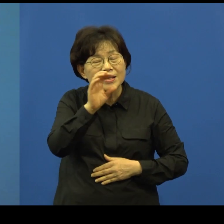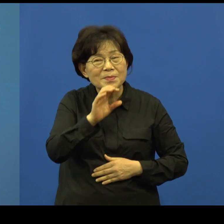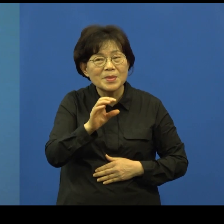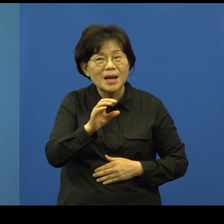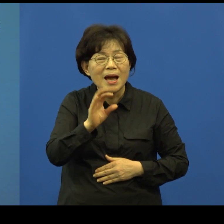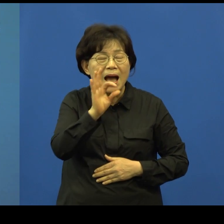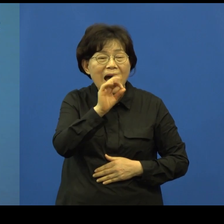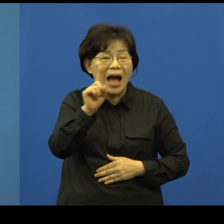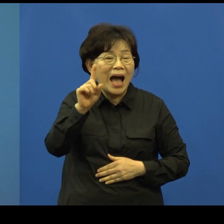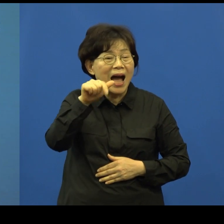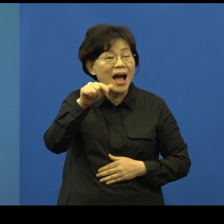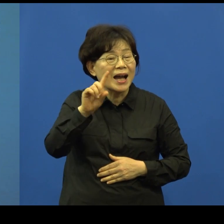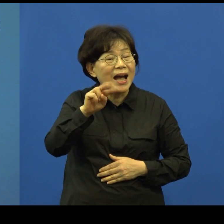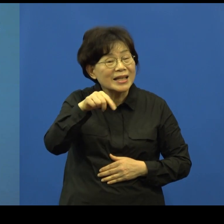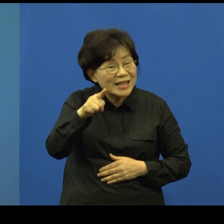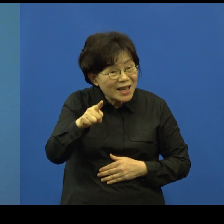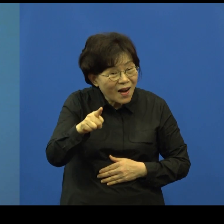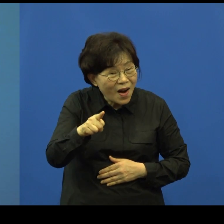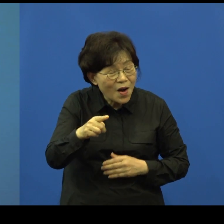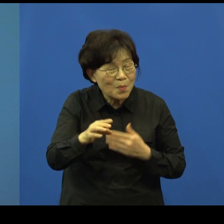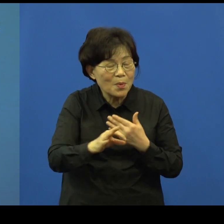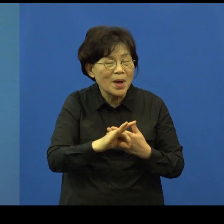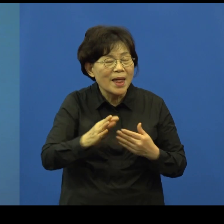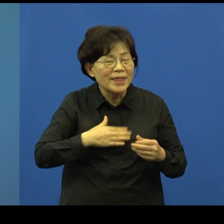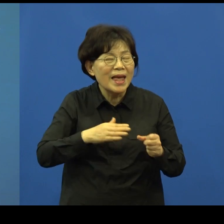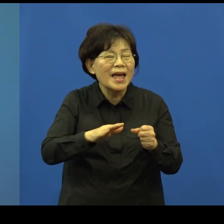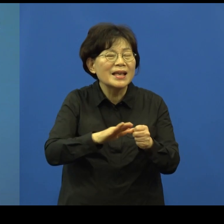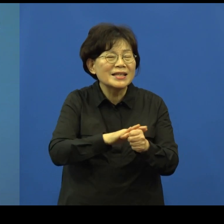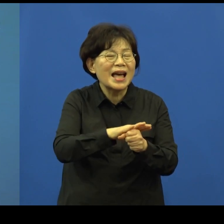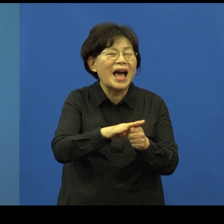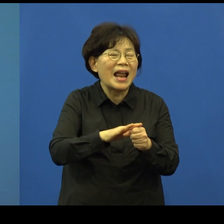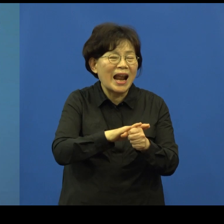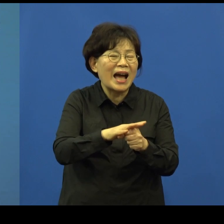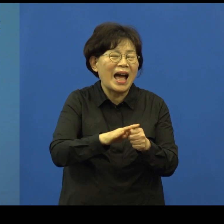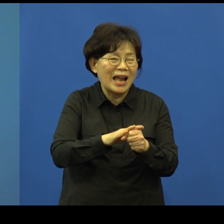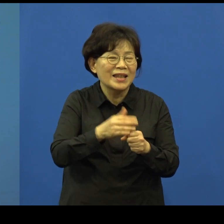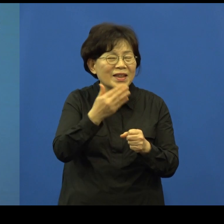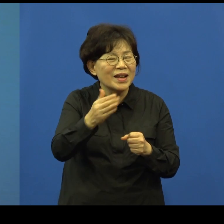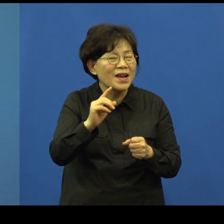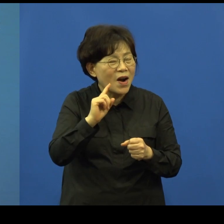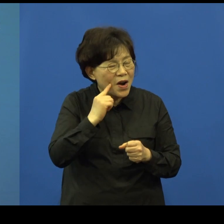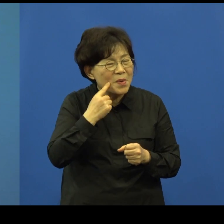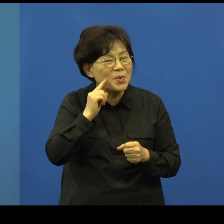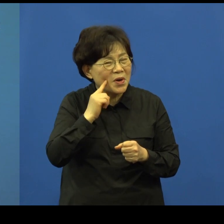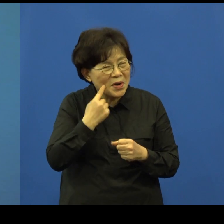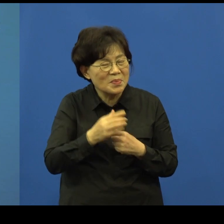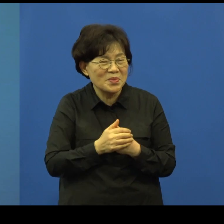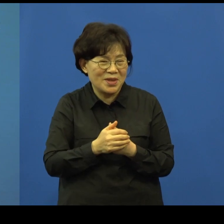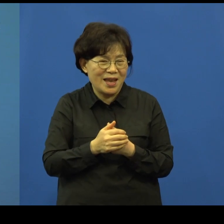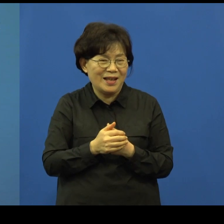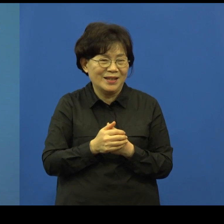아가서가 절정이에요. 아가서 이러면 보세요. 내 사랑하는 너는 어여쁘고 어여쁘다.